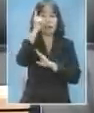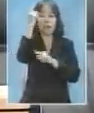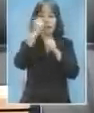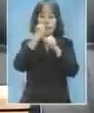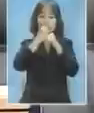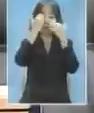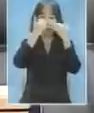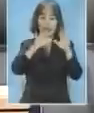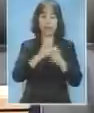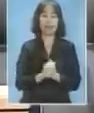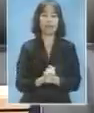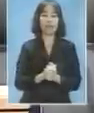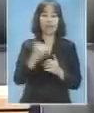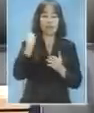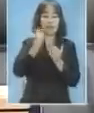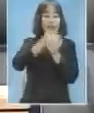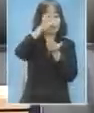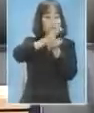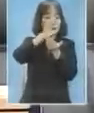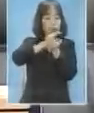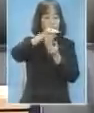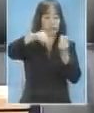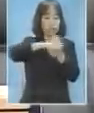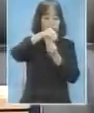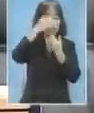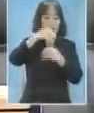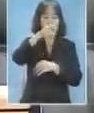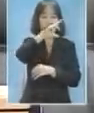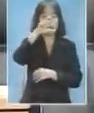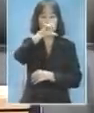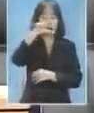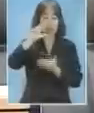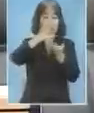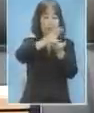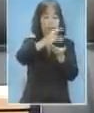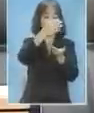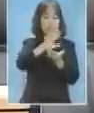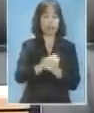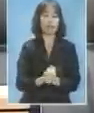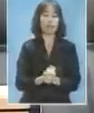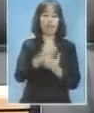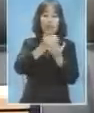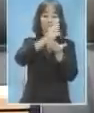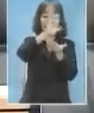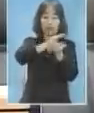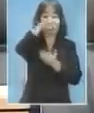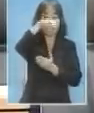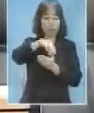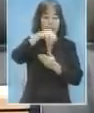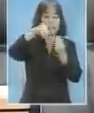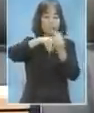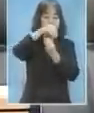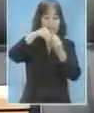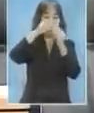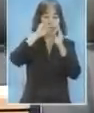เลขาธิการนายกรัฐมนตรีมีกองทุนเศรษฐกิจสร้างสรรค์ไว้ให้300ล้านในการประเดิมตั้งสถาบันเศรษฐกิจสร้างสร